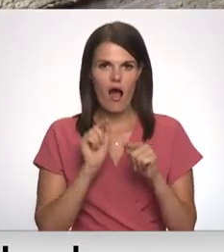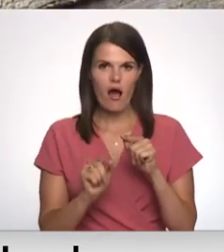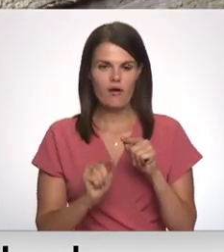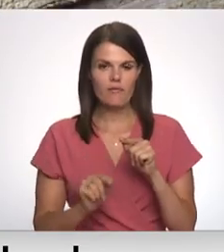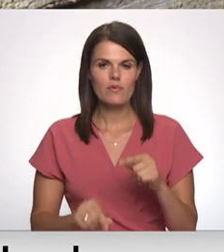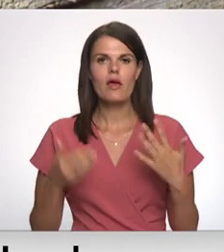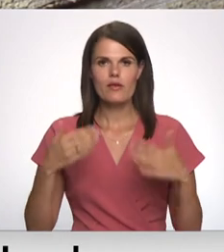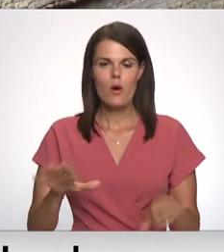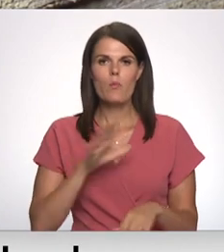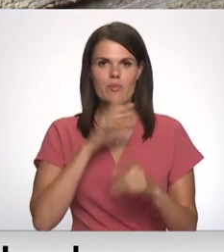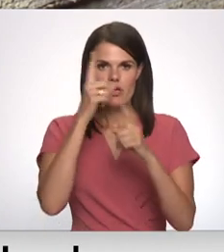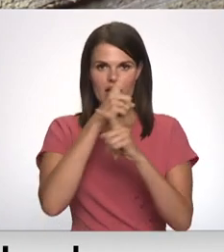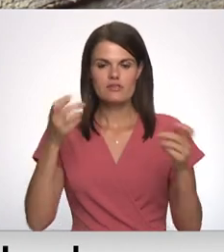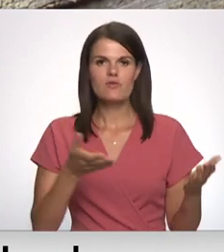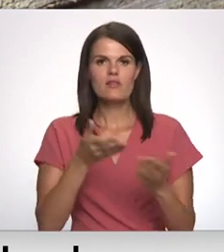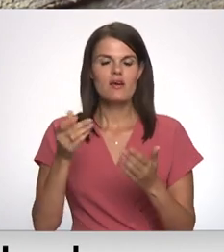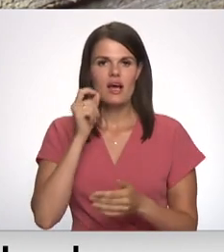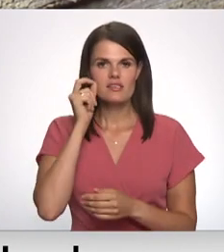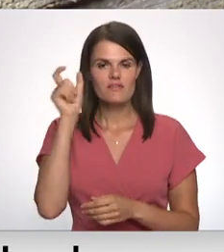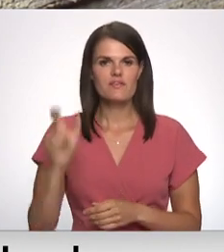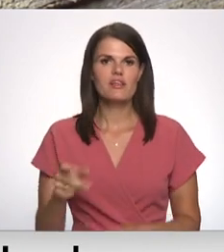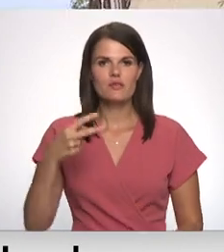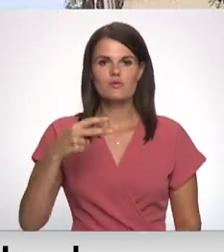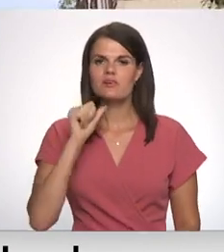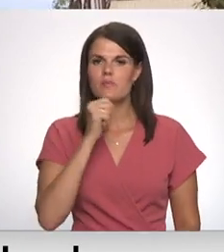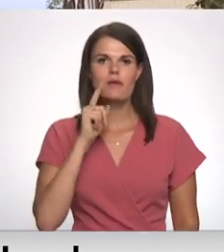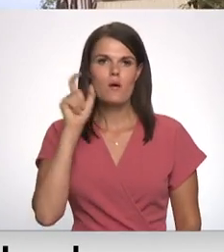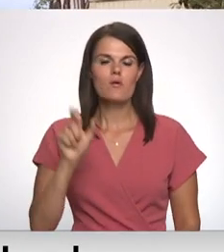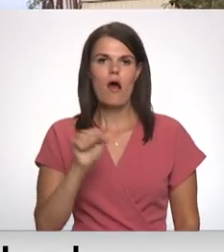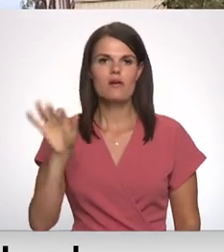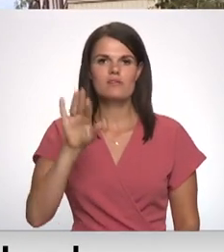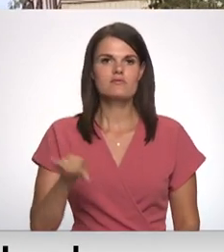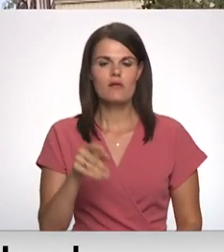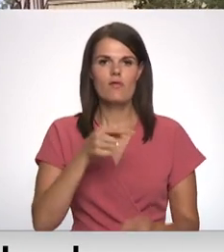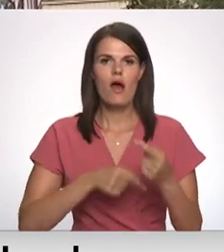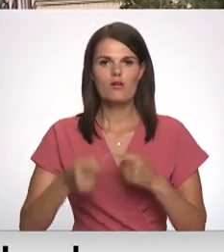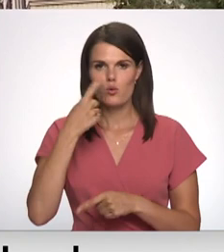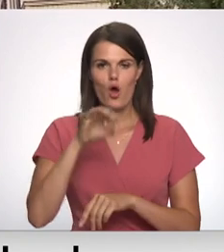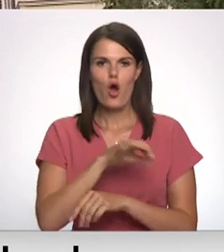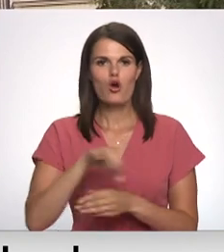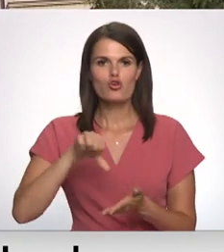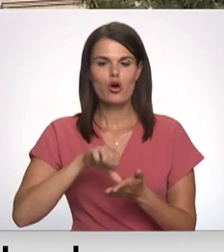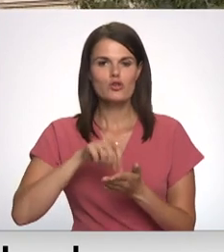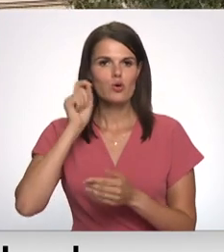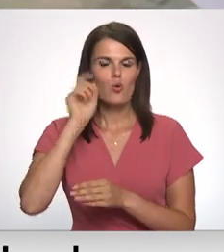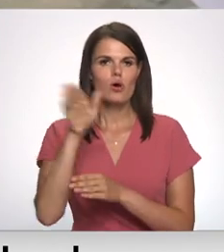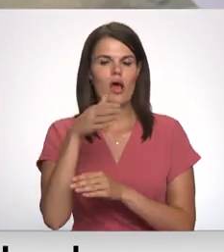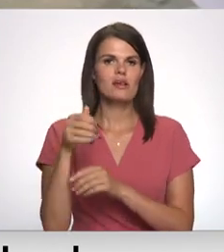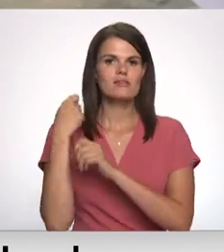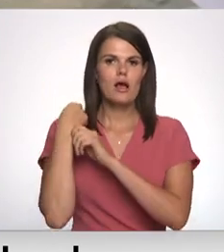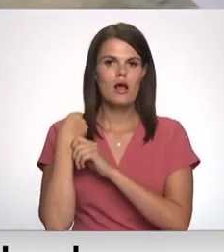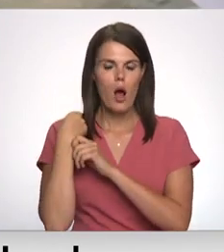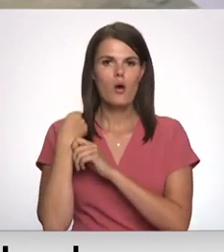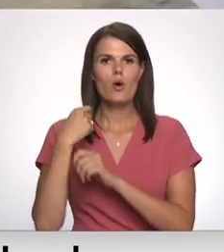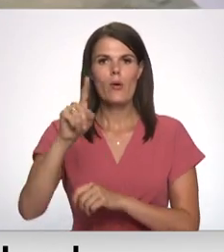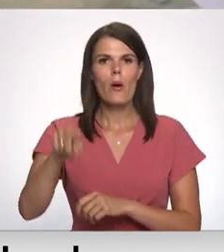Esam jau ziņojuši par to, ka kāds vīrietis 20. maijā jaunietim, kurš Āgenskalnā atgriezās no koncerta ar Ukrainas karogu uz pleciem,